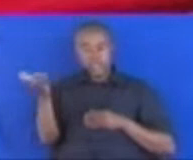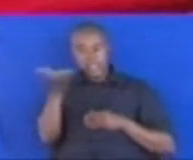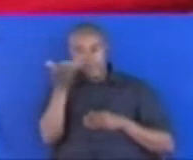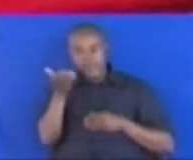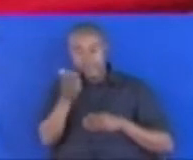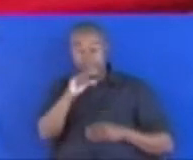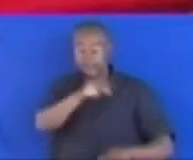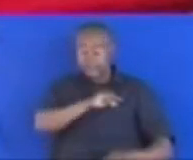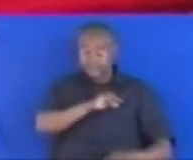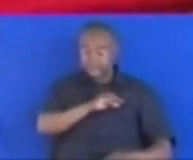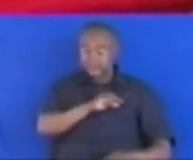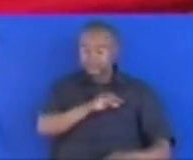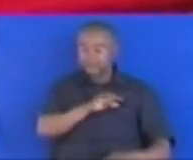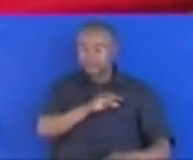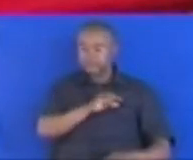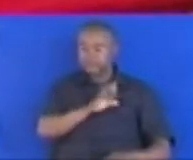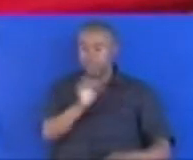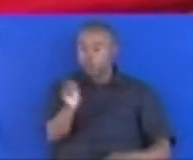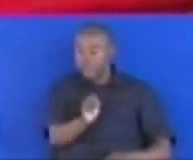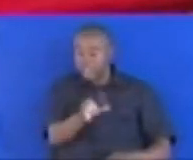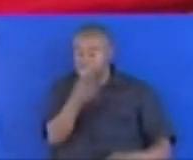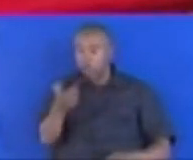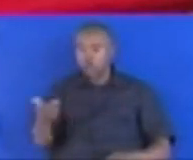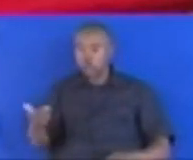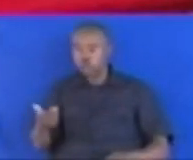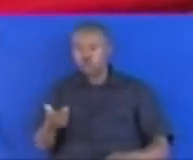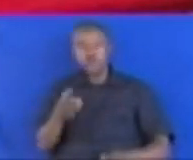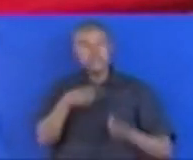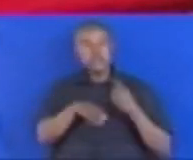na taasisi zake kwa mwaka wa fedha